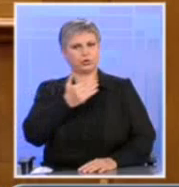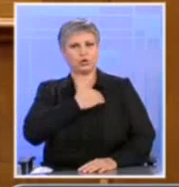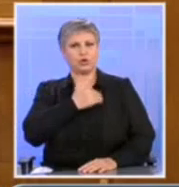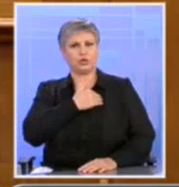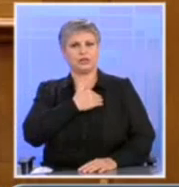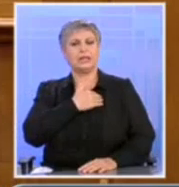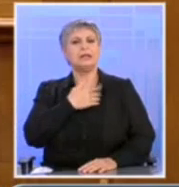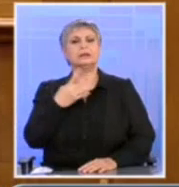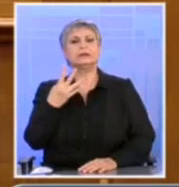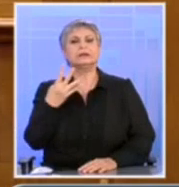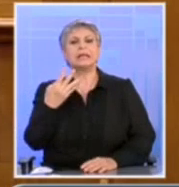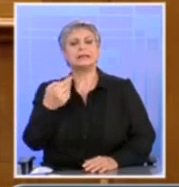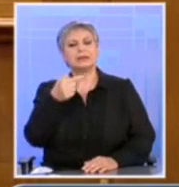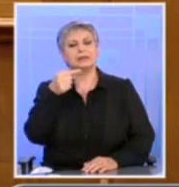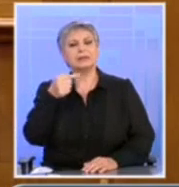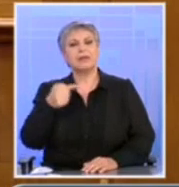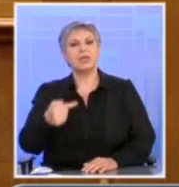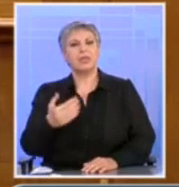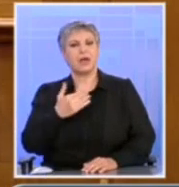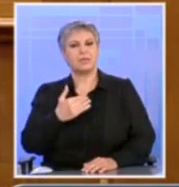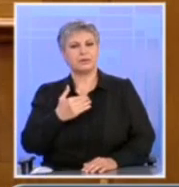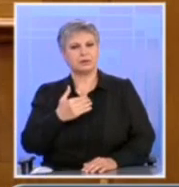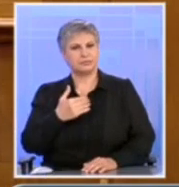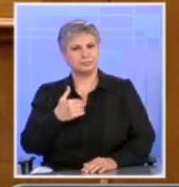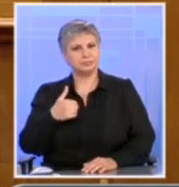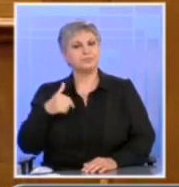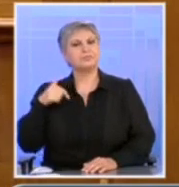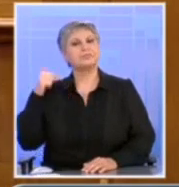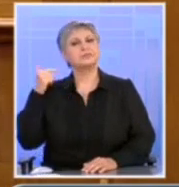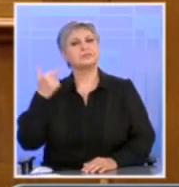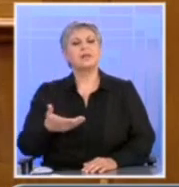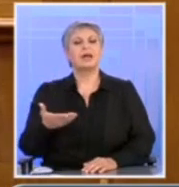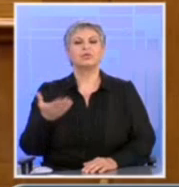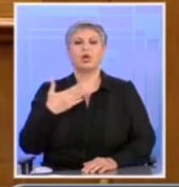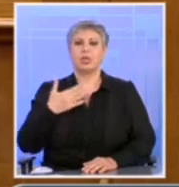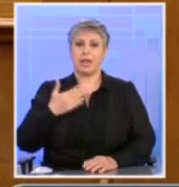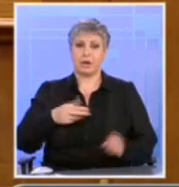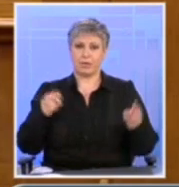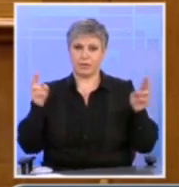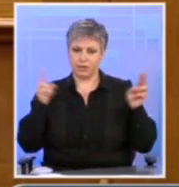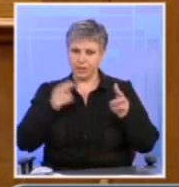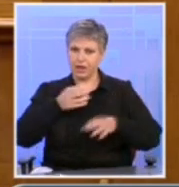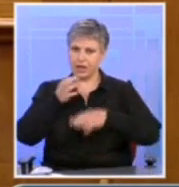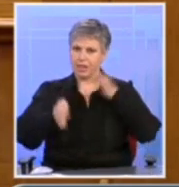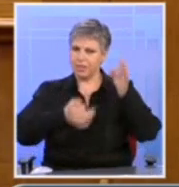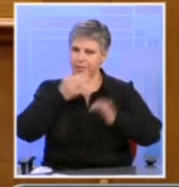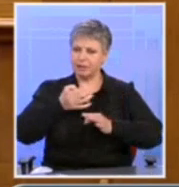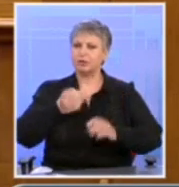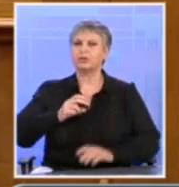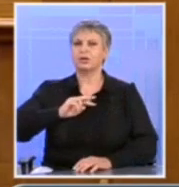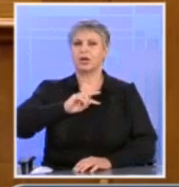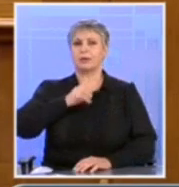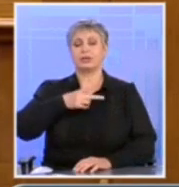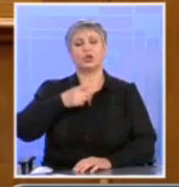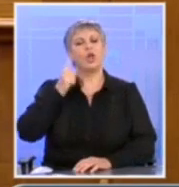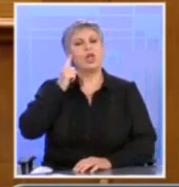να κάνω έτσι ένα σχέδιο για την ομιλία, για να είναι γρήγορη και να μπορέσω να δώσω και τη γνώμη τη δικιά